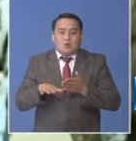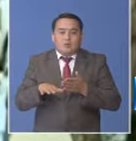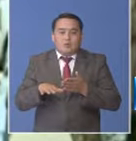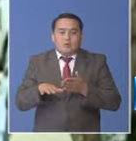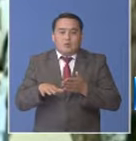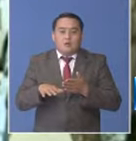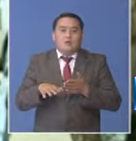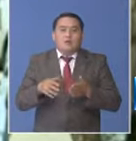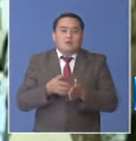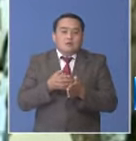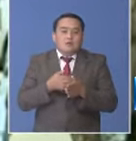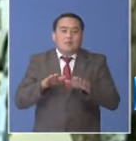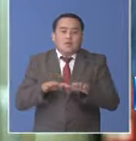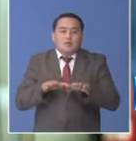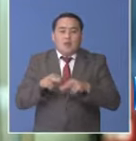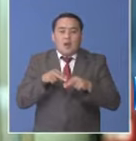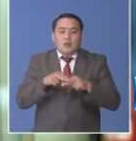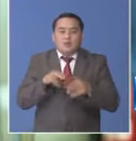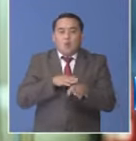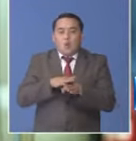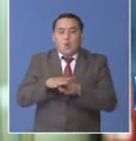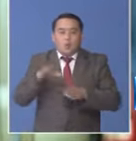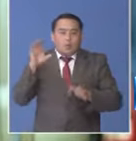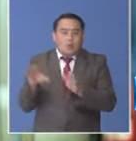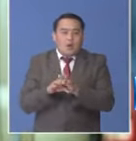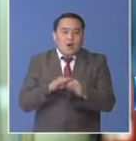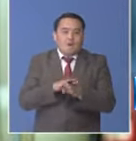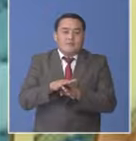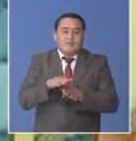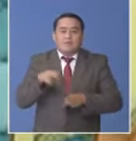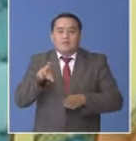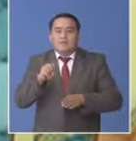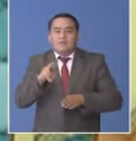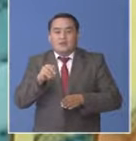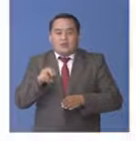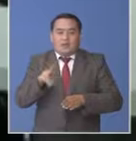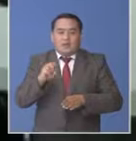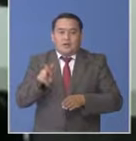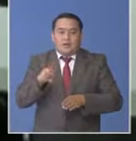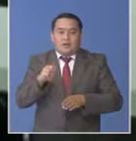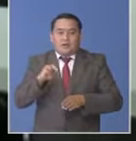В кризисных ситуациях местная полиция полностью переходит в подчинение к МВД и ДВД.